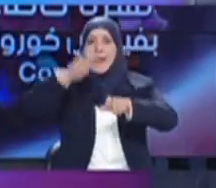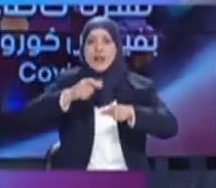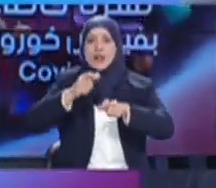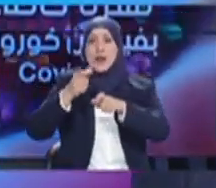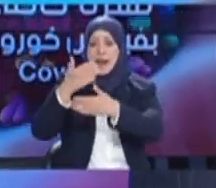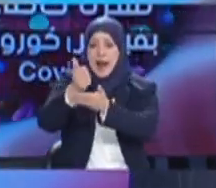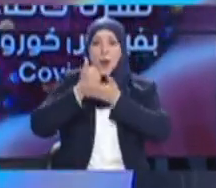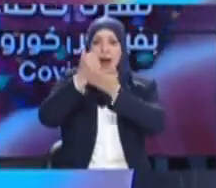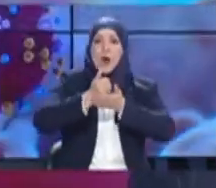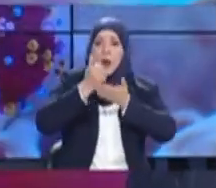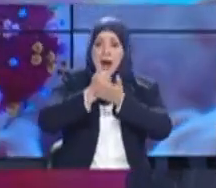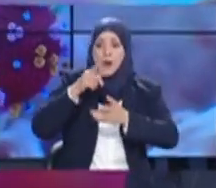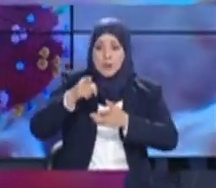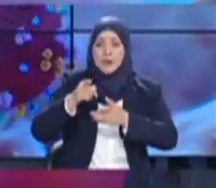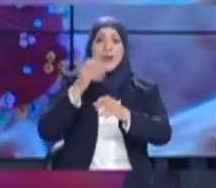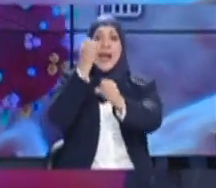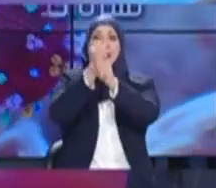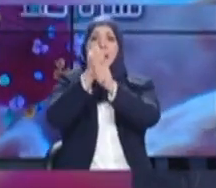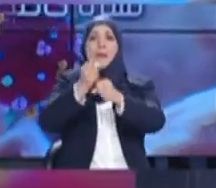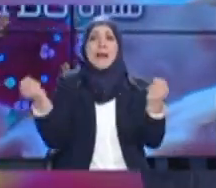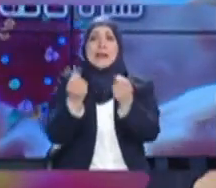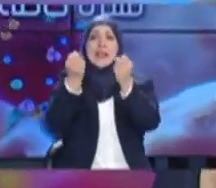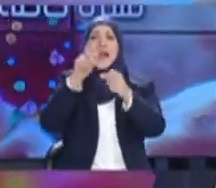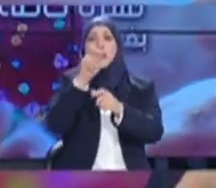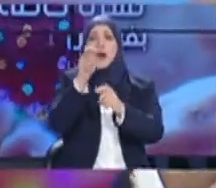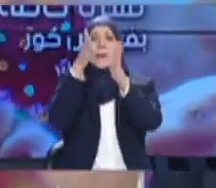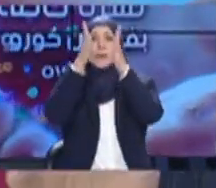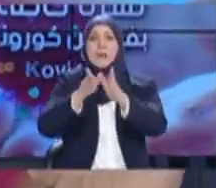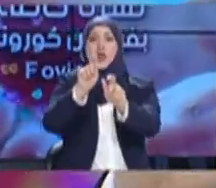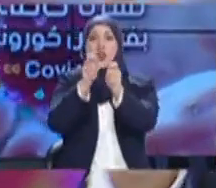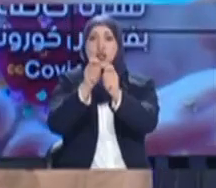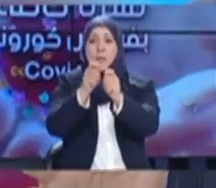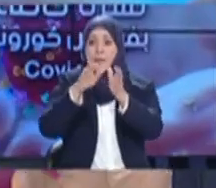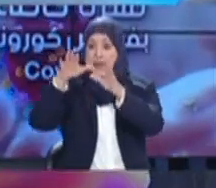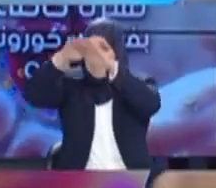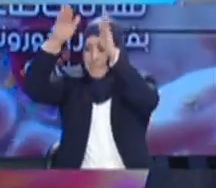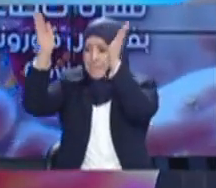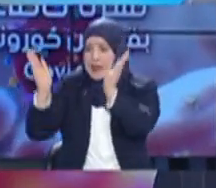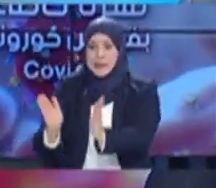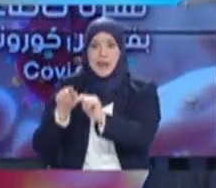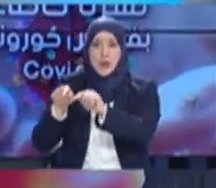هذا كونهم قبلوا باش يوقفوا نشاطهم العادي باش يخصوا القسم نتاعهم كل البنيه كامله